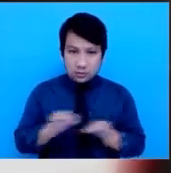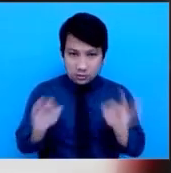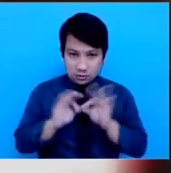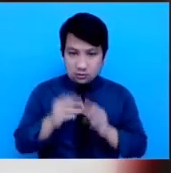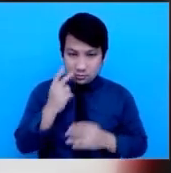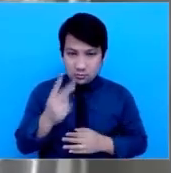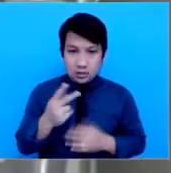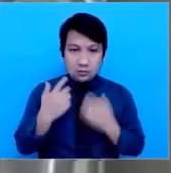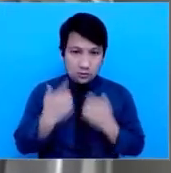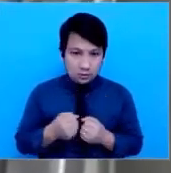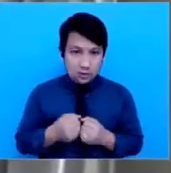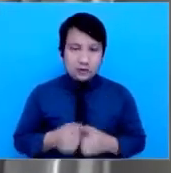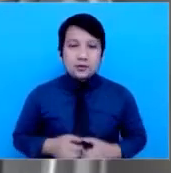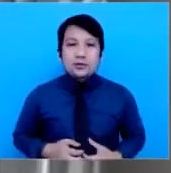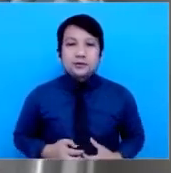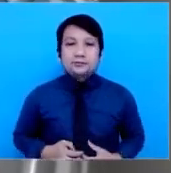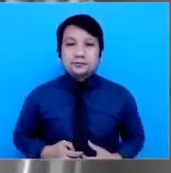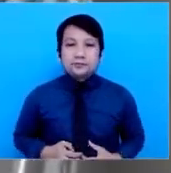magamot.